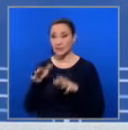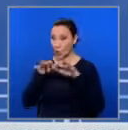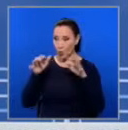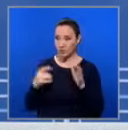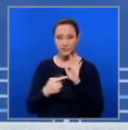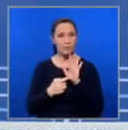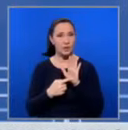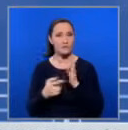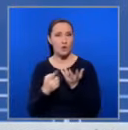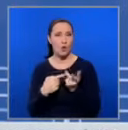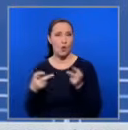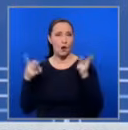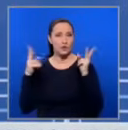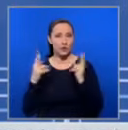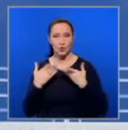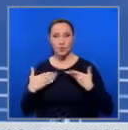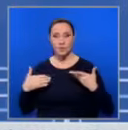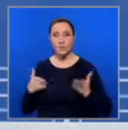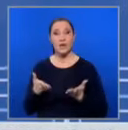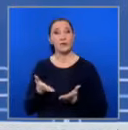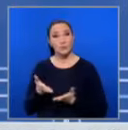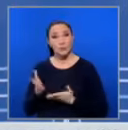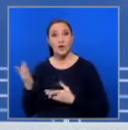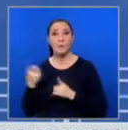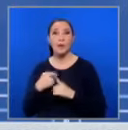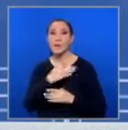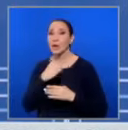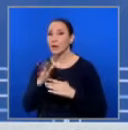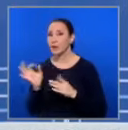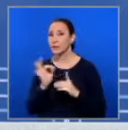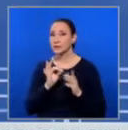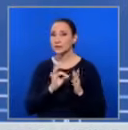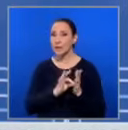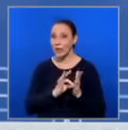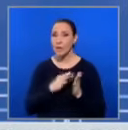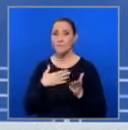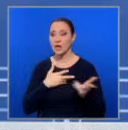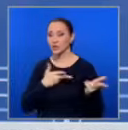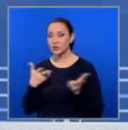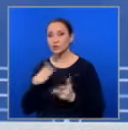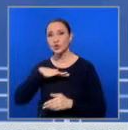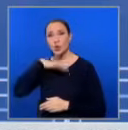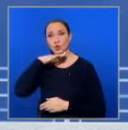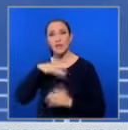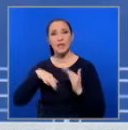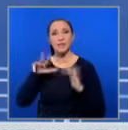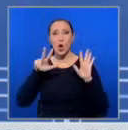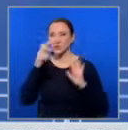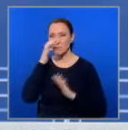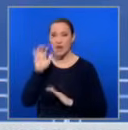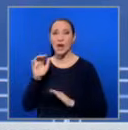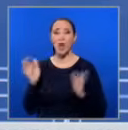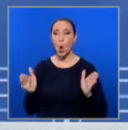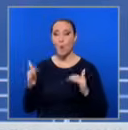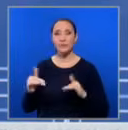количества показват колко решително ние се движим към крайната цел. Нашият износ ще достигне над 8 милиарда кубически метра